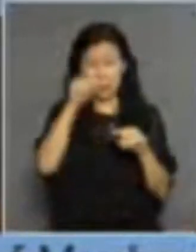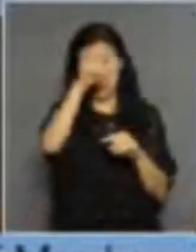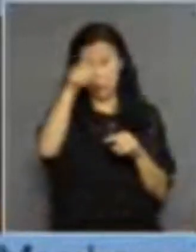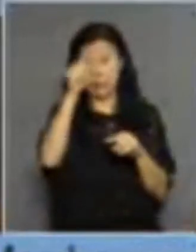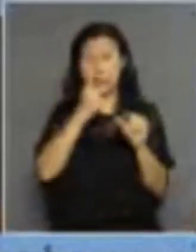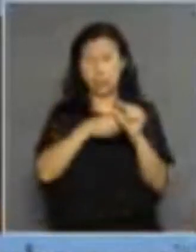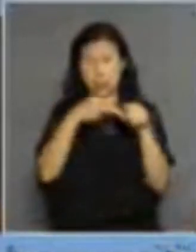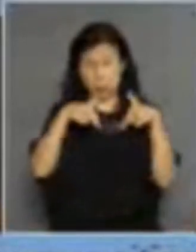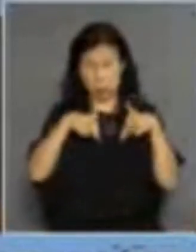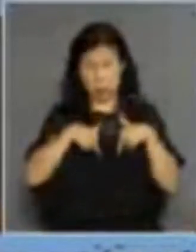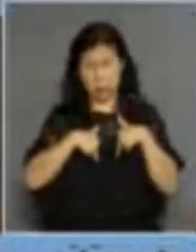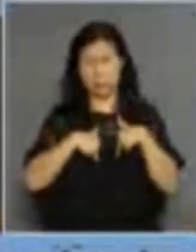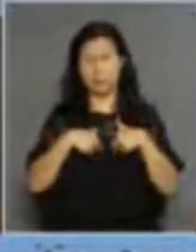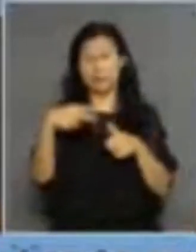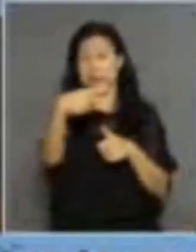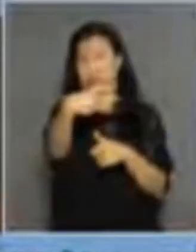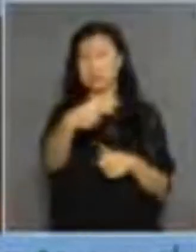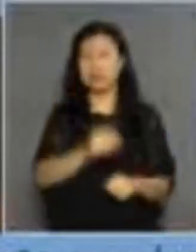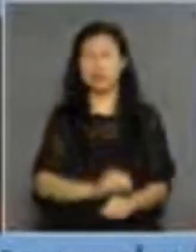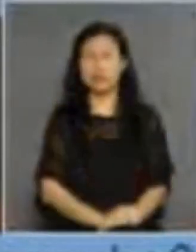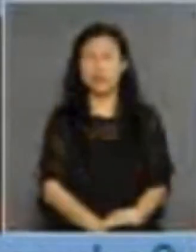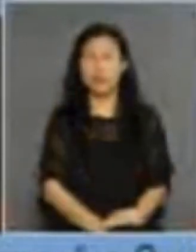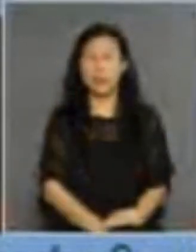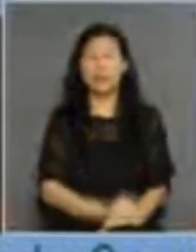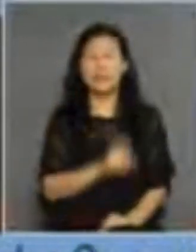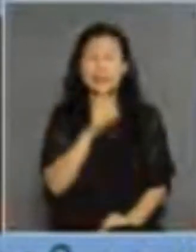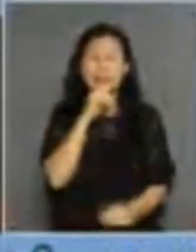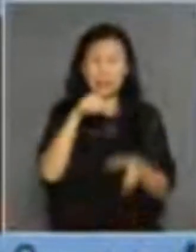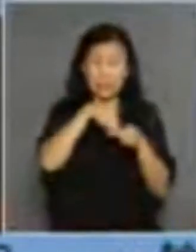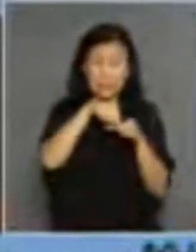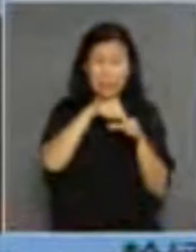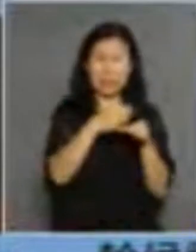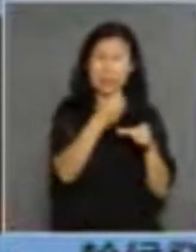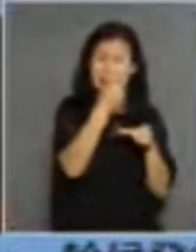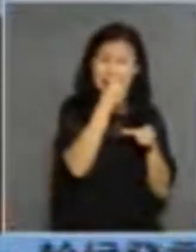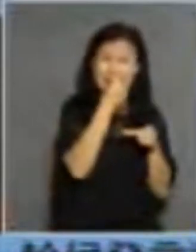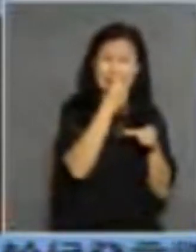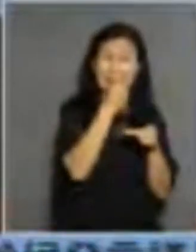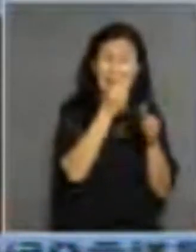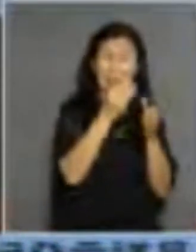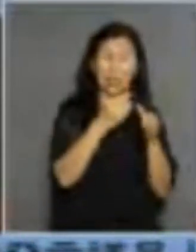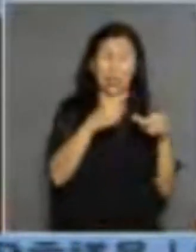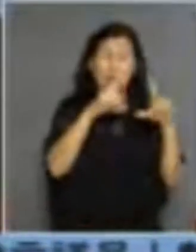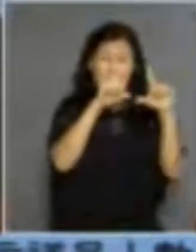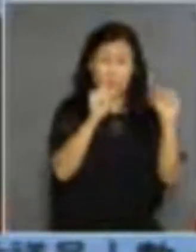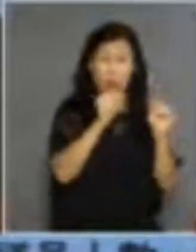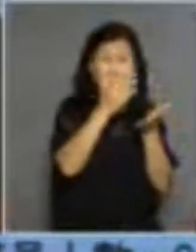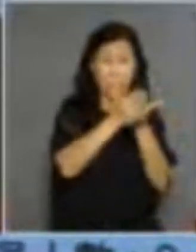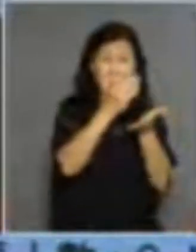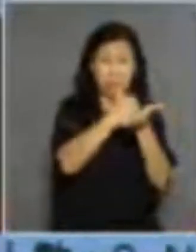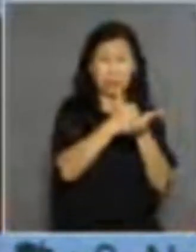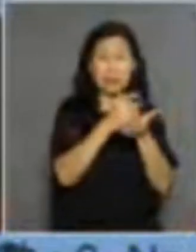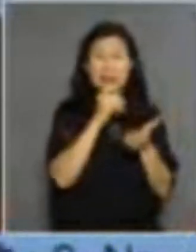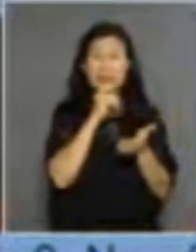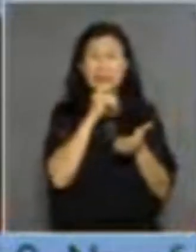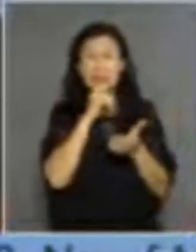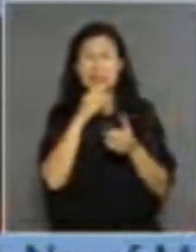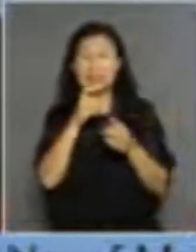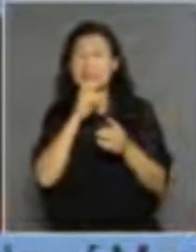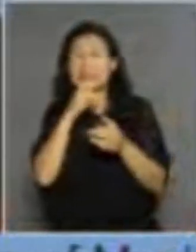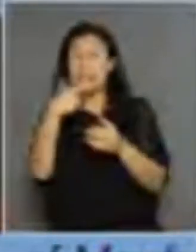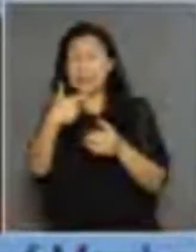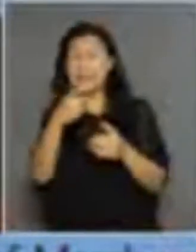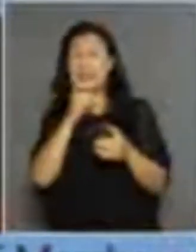嘛。仲有一樣。點解有錢人家食月餅，冇錢人家食芋頭呢？有錢人都費鬼事喺香港讀